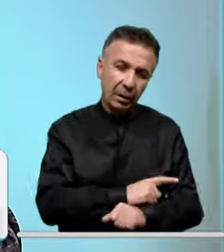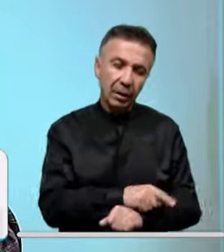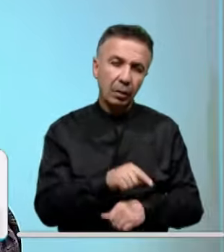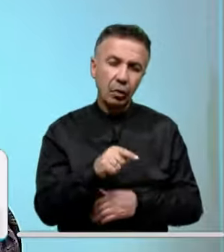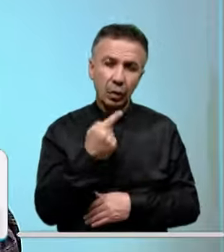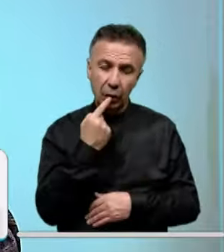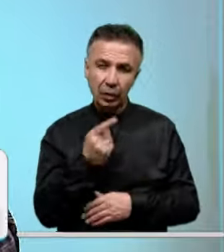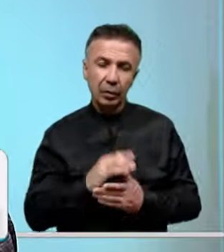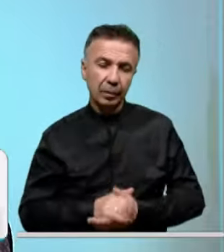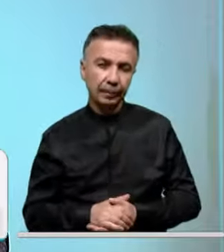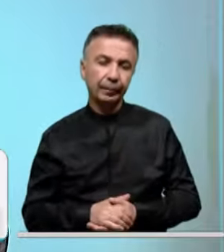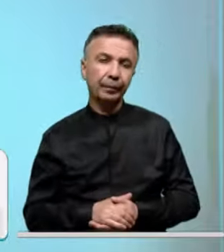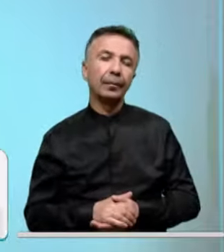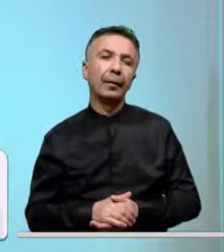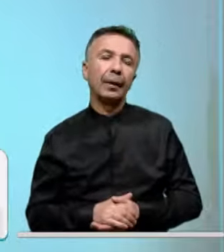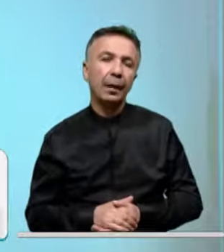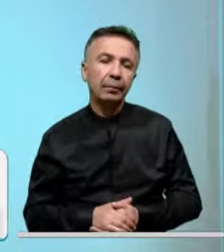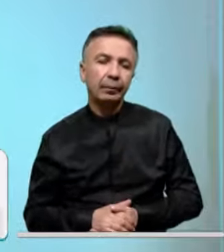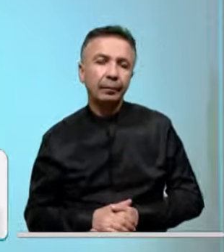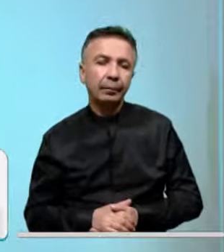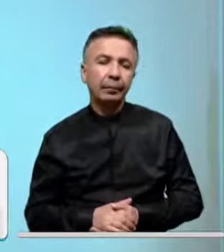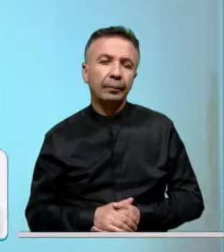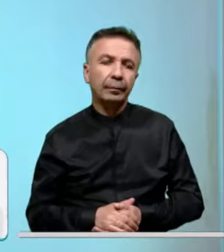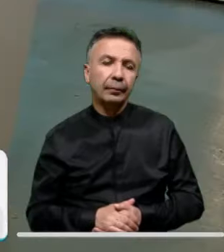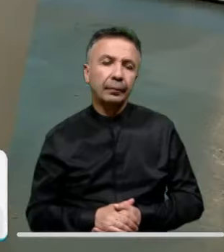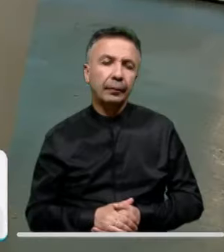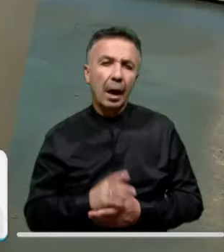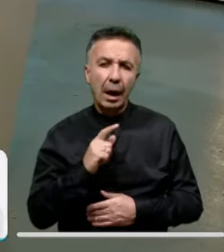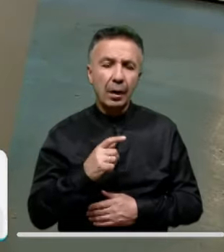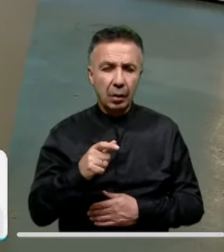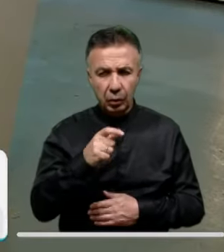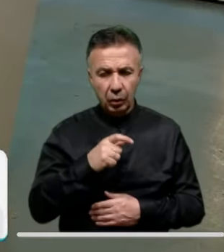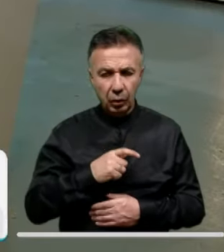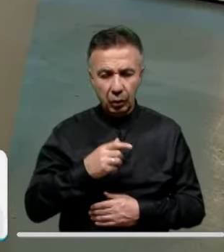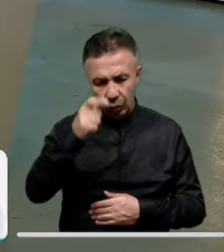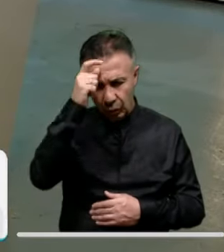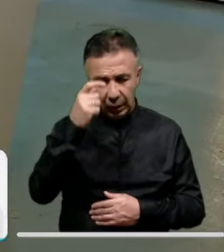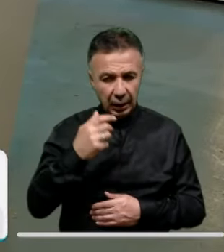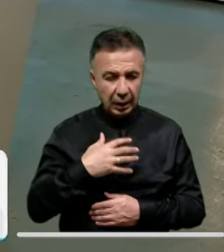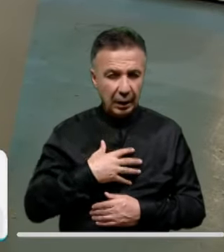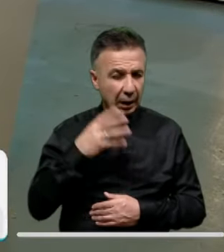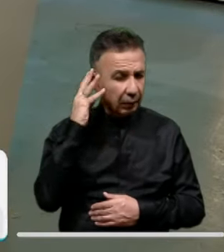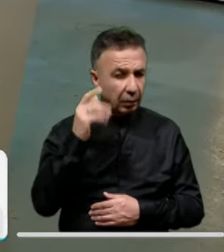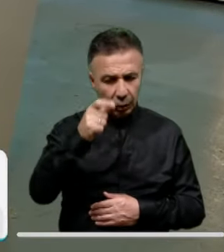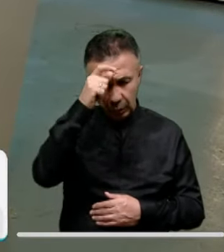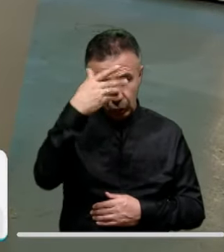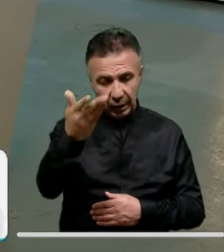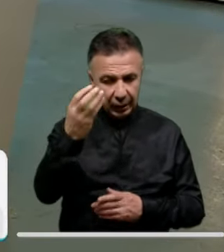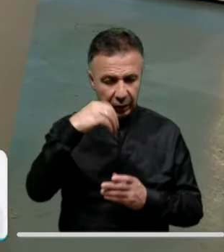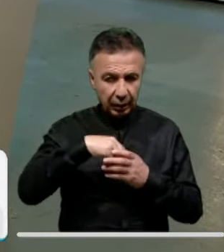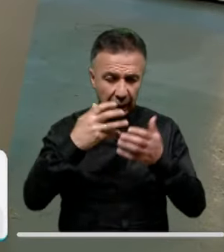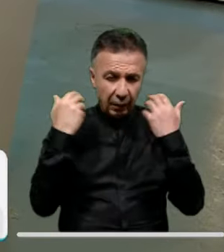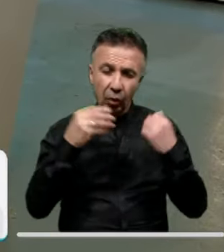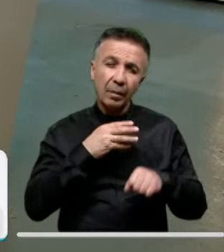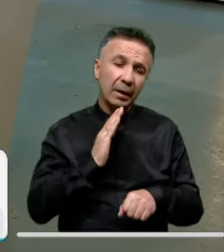şunu söylüyorsunuz aynı zamanda. Ey Diyanet Vakfı, ben yurt dışında bir kurban kestirmek